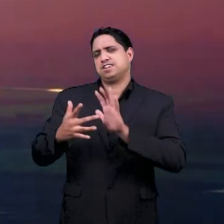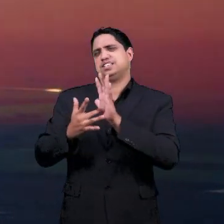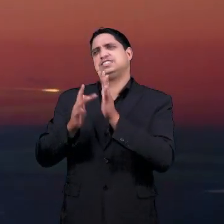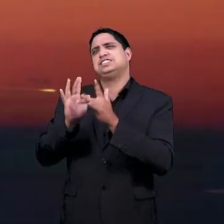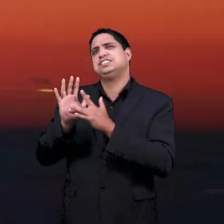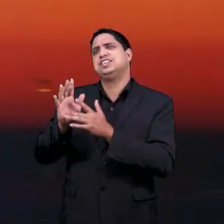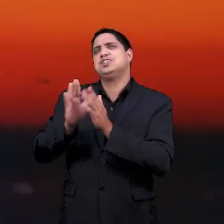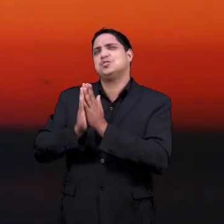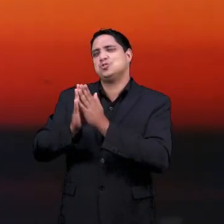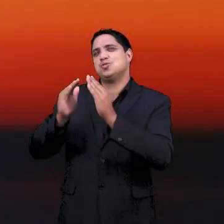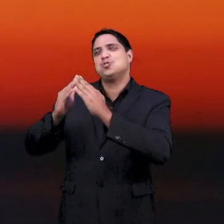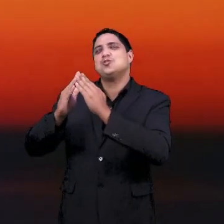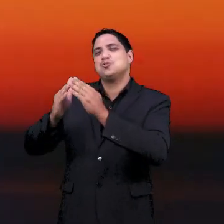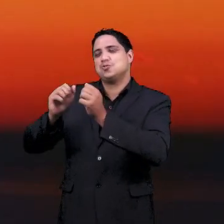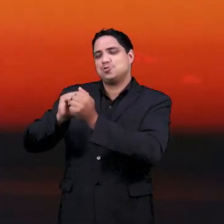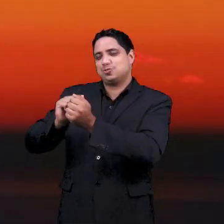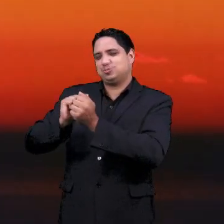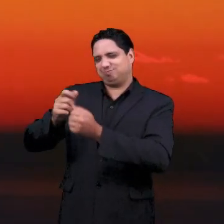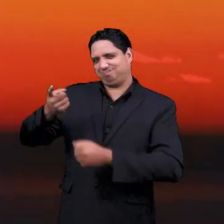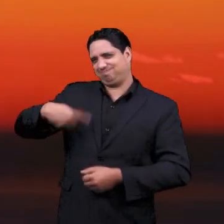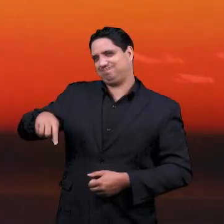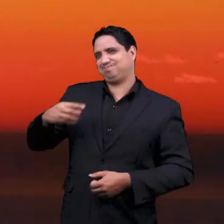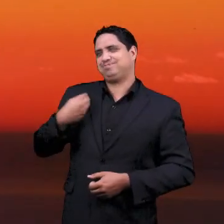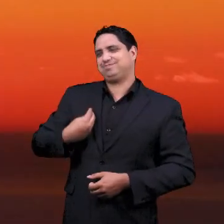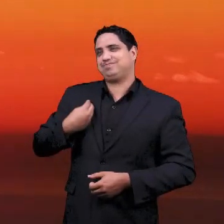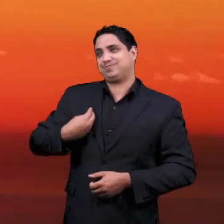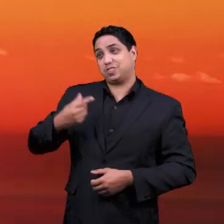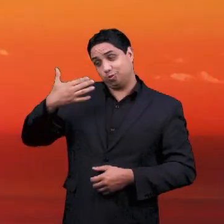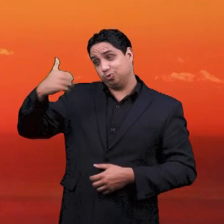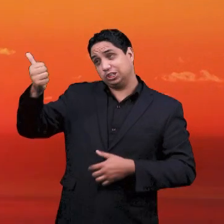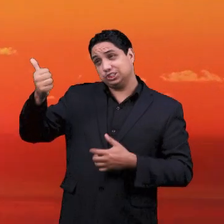Небесный жених, приди, воцарится.